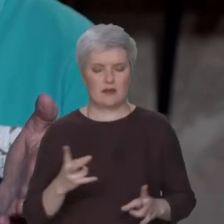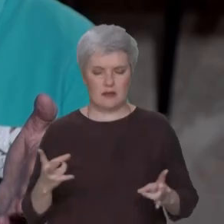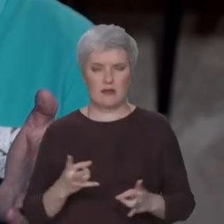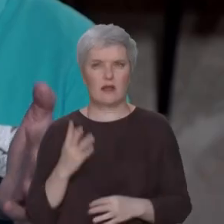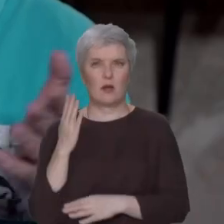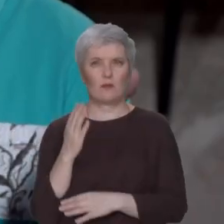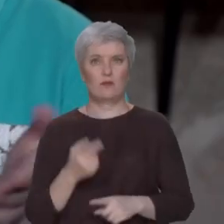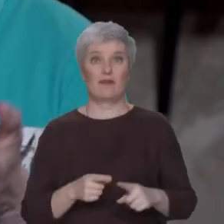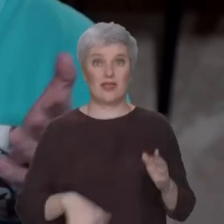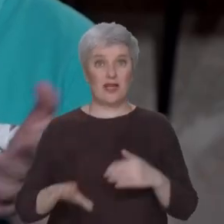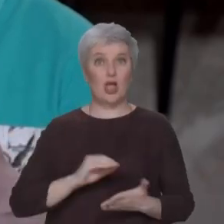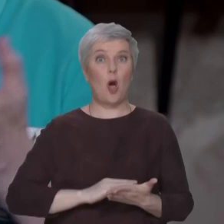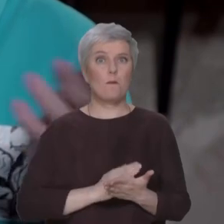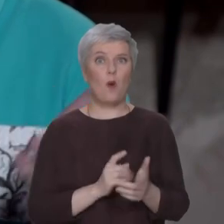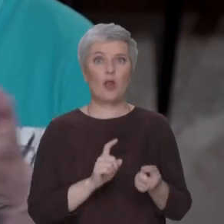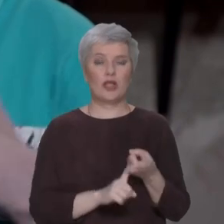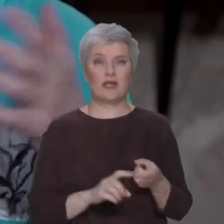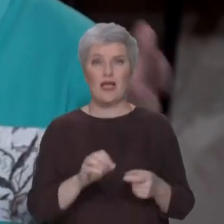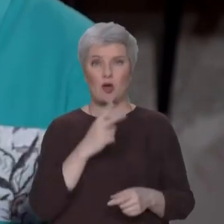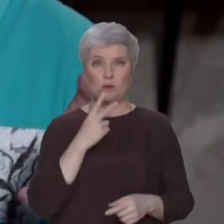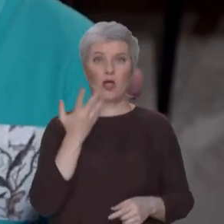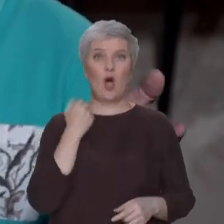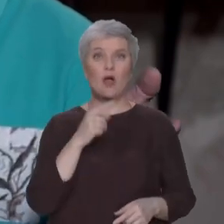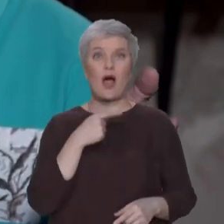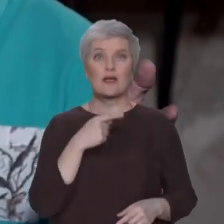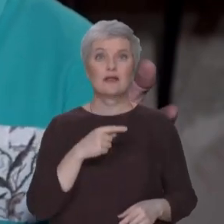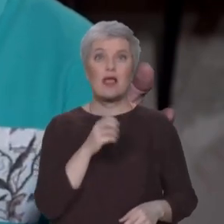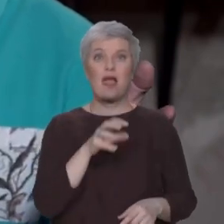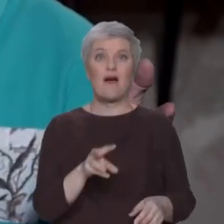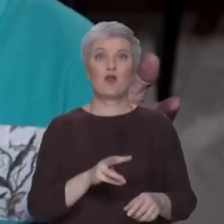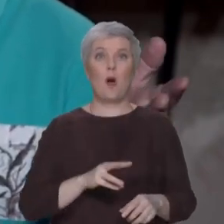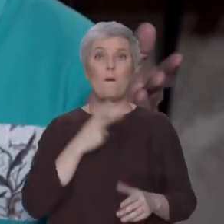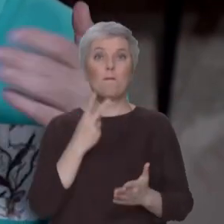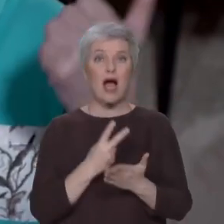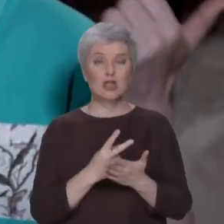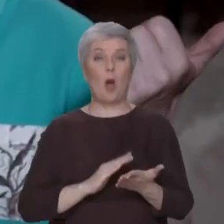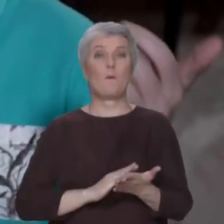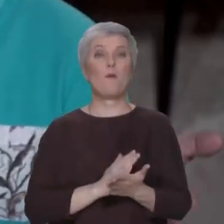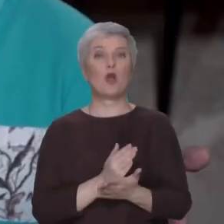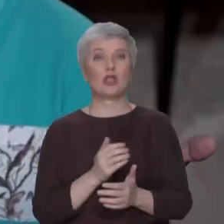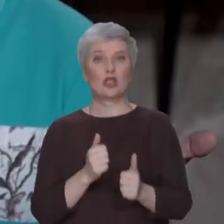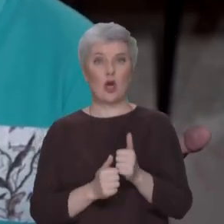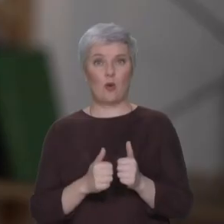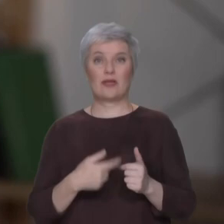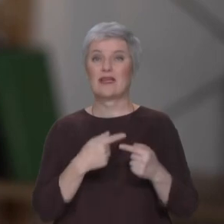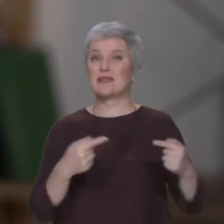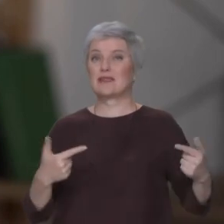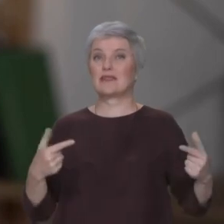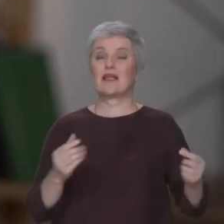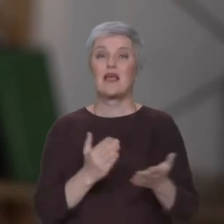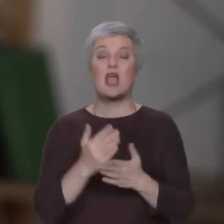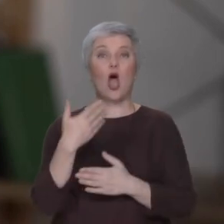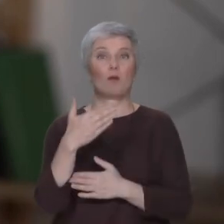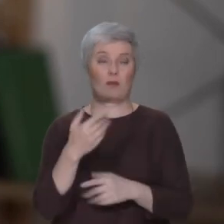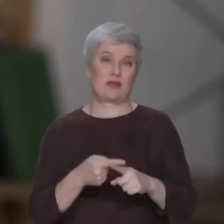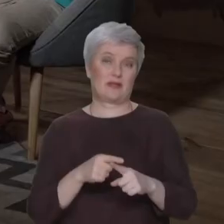політичність Євробачення. Коли Євробачення закидають, що це політичний конкурс, скрізь, де є прапори, це політичний конкурс. Якщо ти не